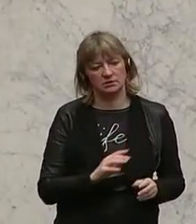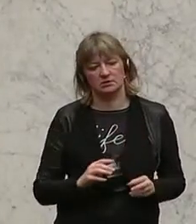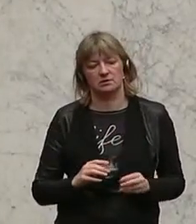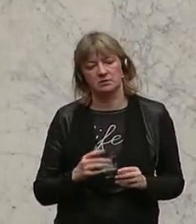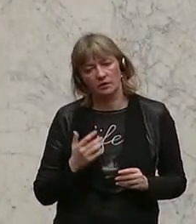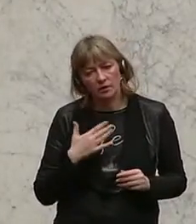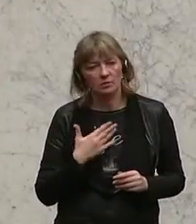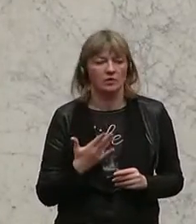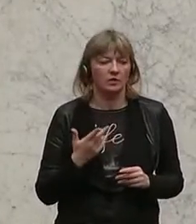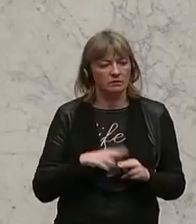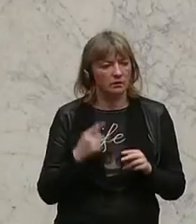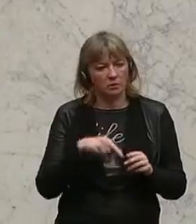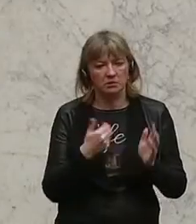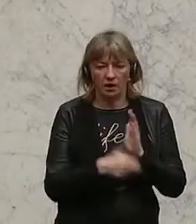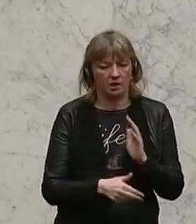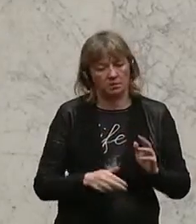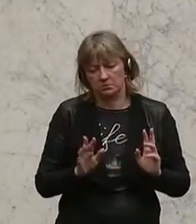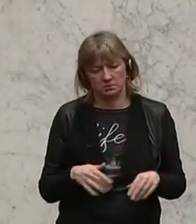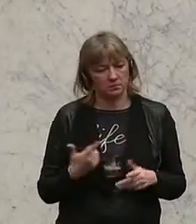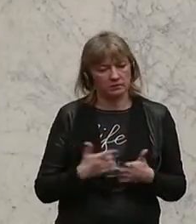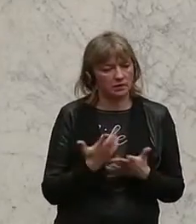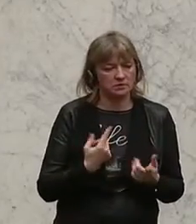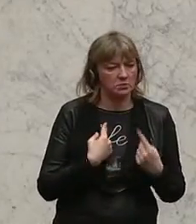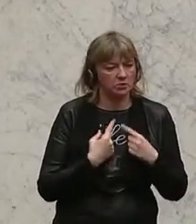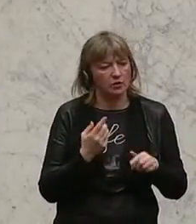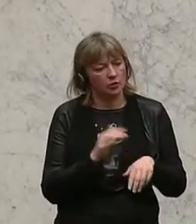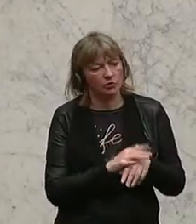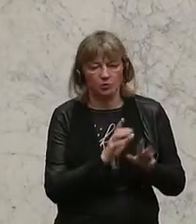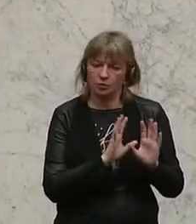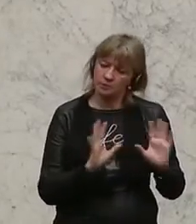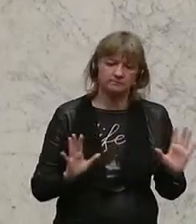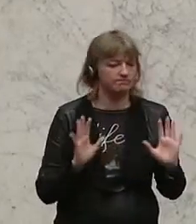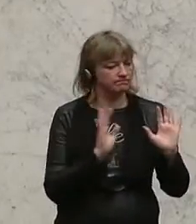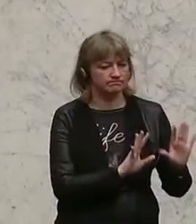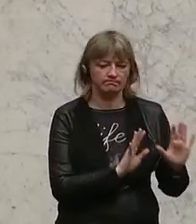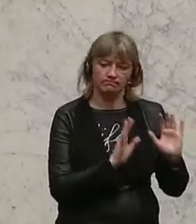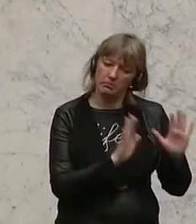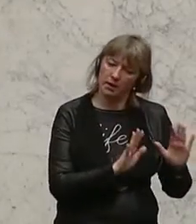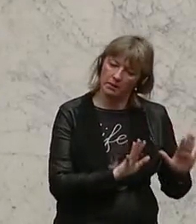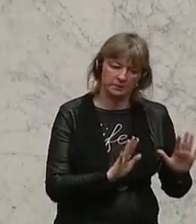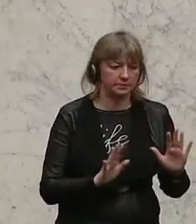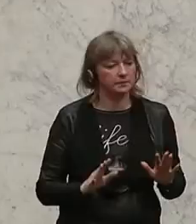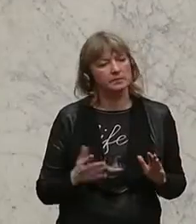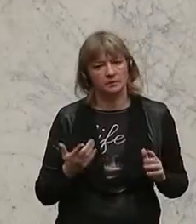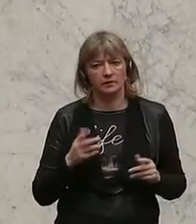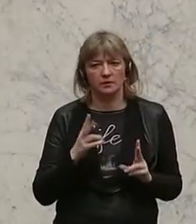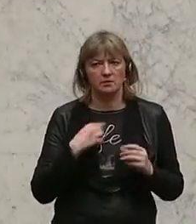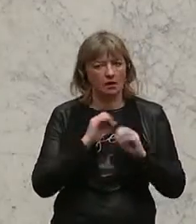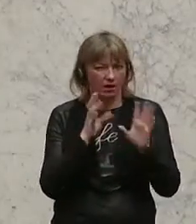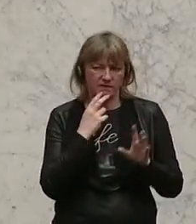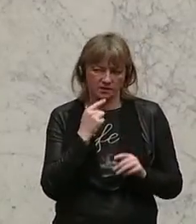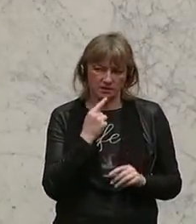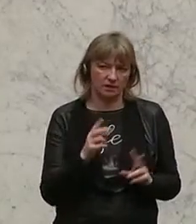zu Klagen kommt betreffend Motivkündigung dieser Menschengruppe. Mir ist es wichtig, das klarzustellen, weil